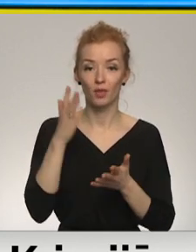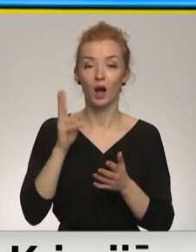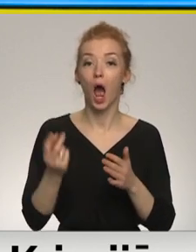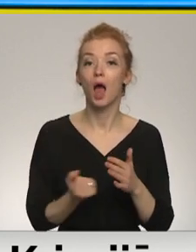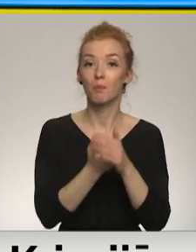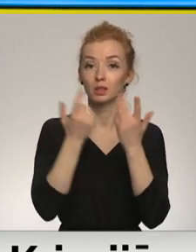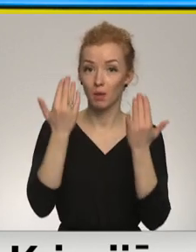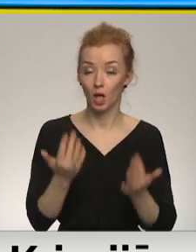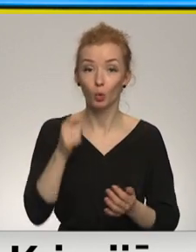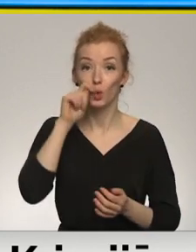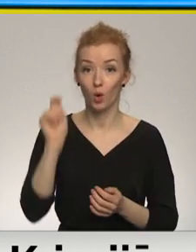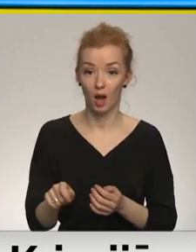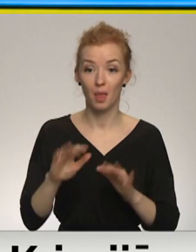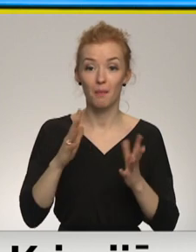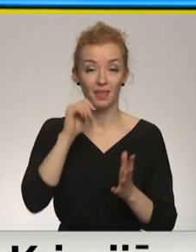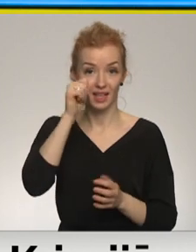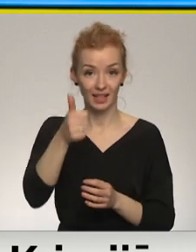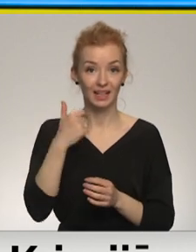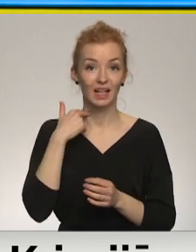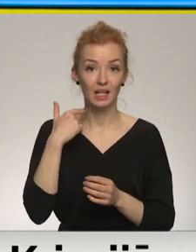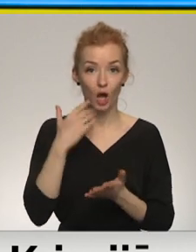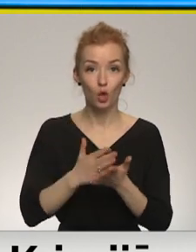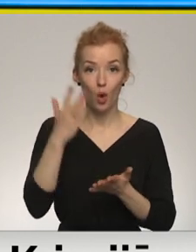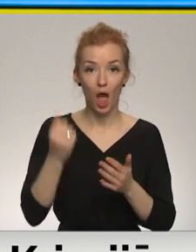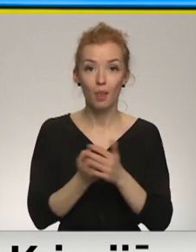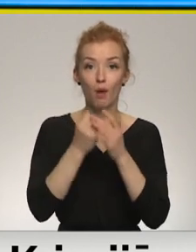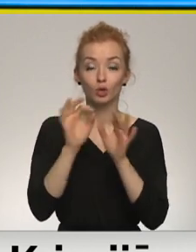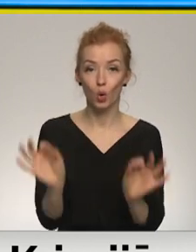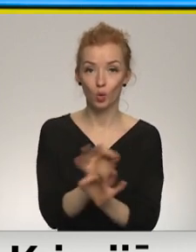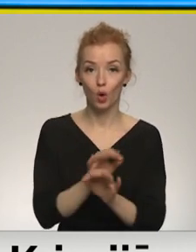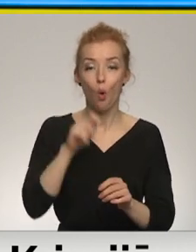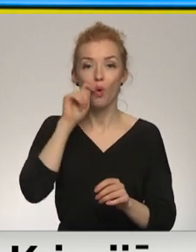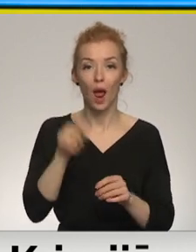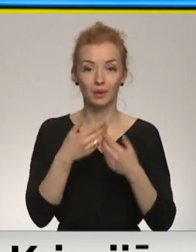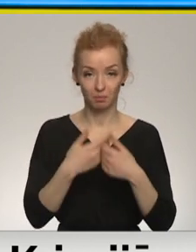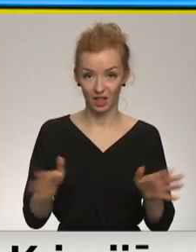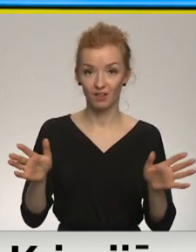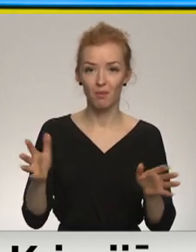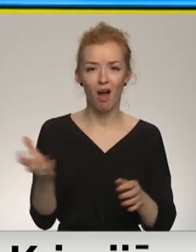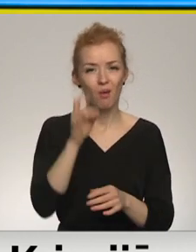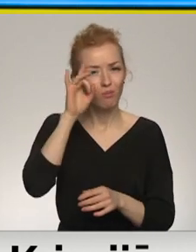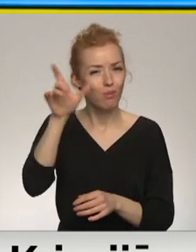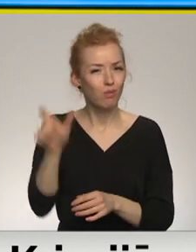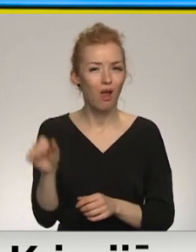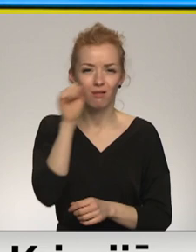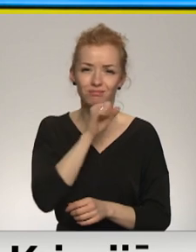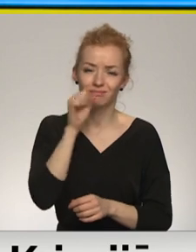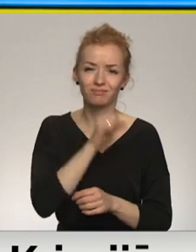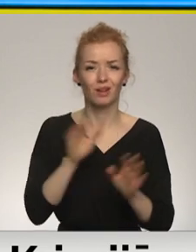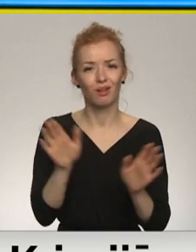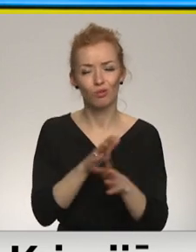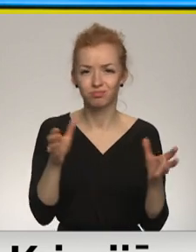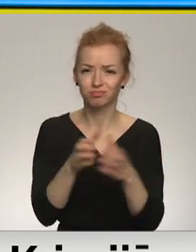atbalsta pasākums Ukrainai, bet jau rīt Rīgā norisināsies atbalsta koncerts Ukrainas brīvībai ar populāru mūsu valsts amatieru kolektīvu